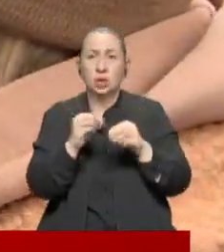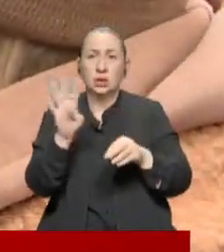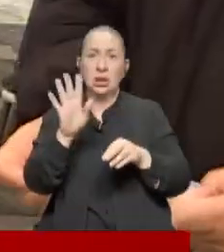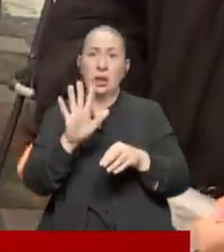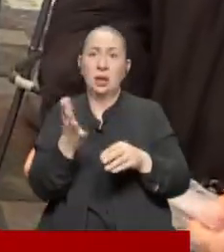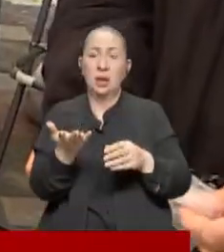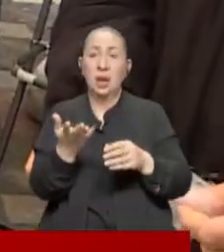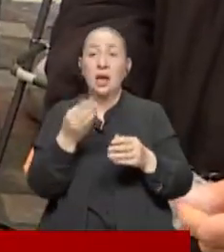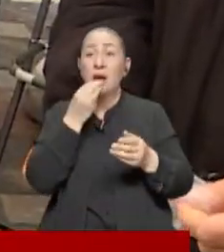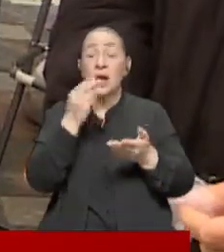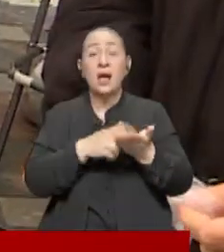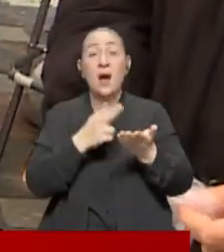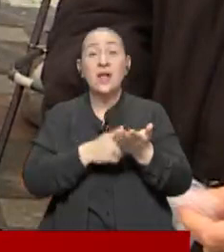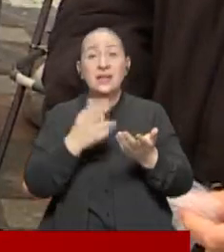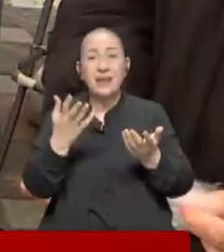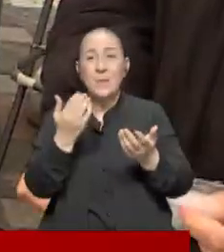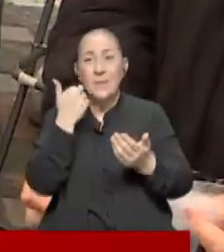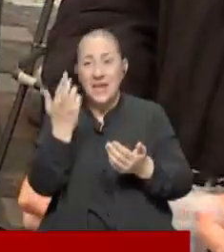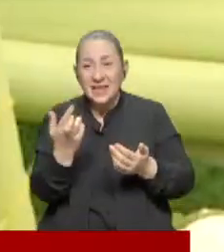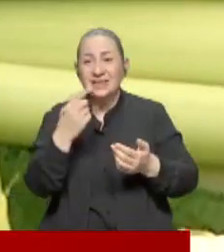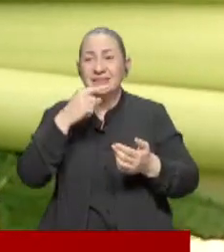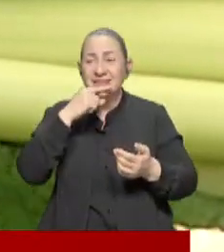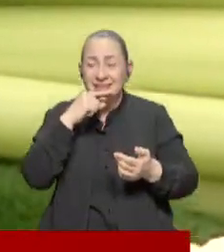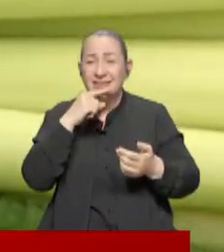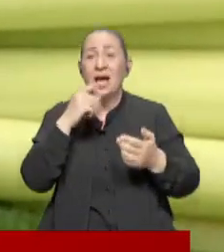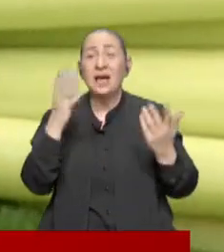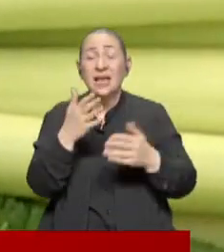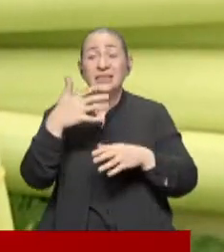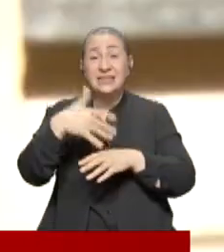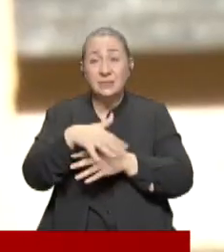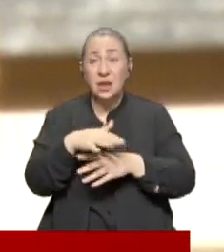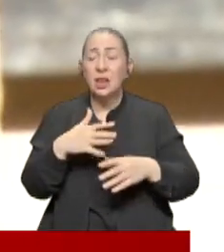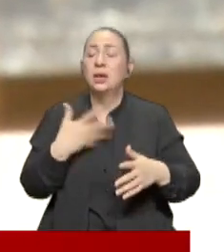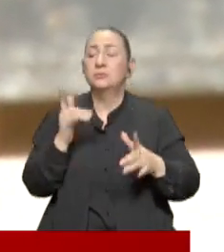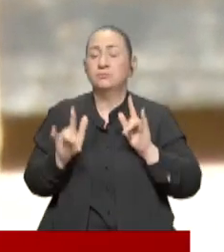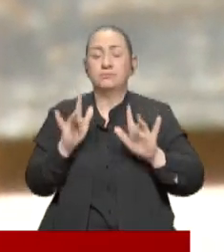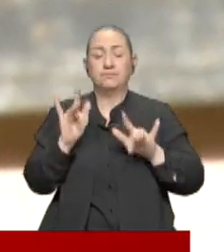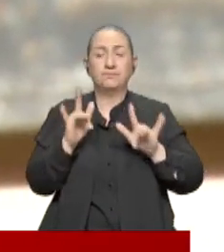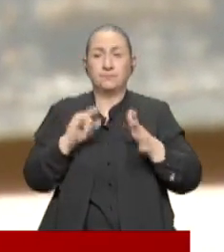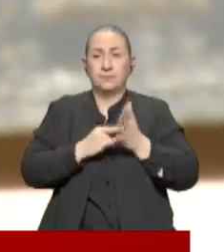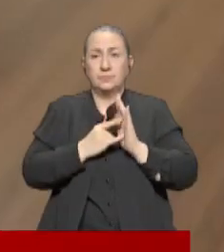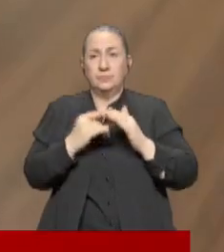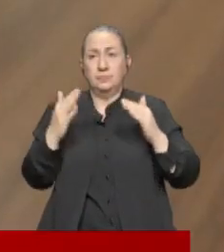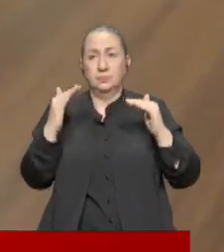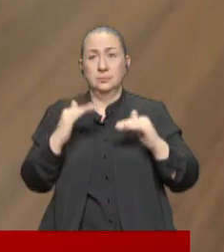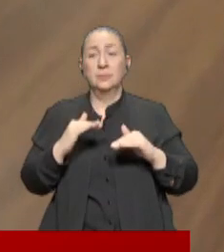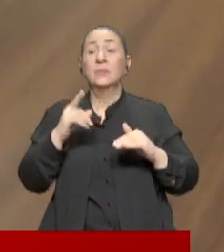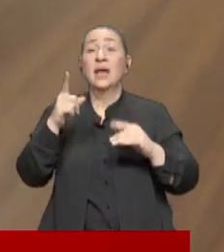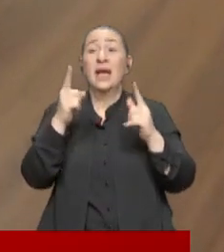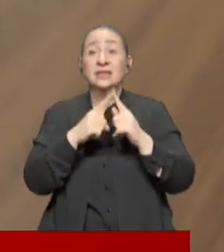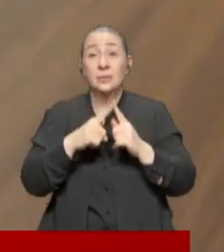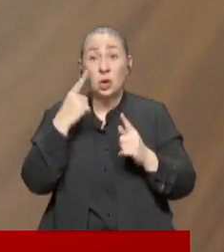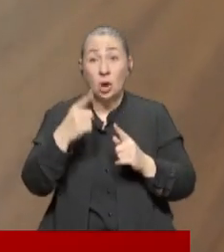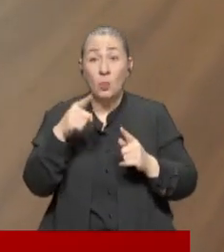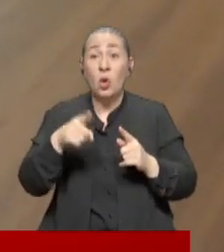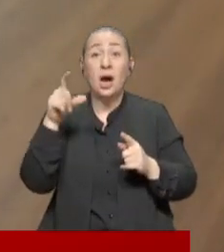lira 50 lira. Kahvaltı alışverişinden, peynirden, zeytinden, hatta sebzeden vazgeçmek zorunda kaldı tüketici. Dikbayır'ın hesabına